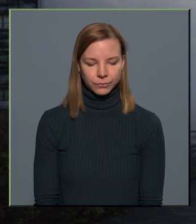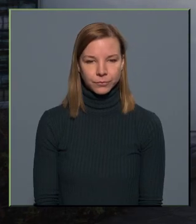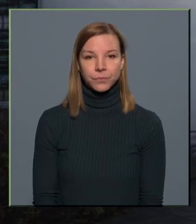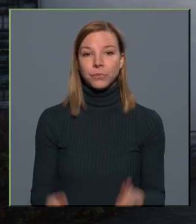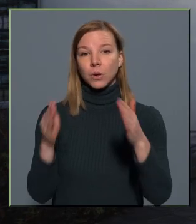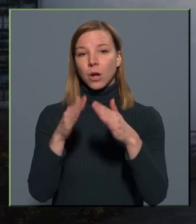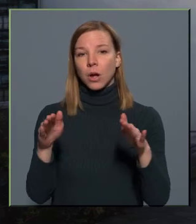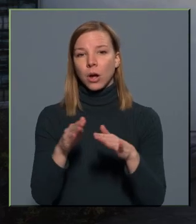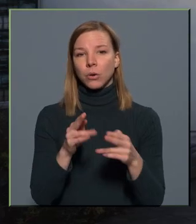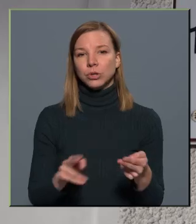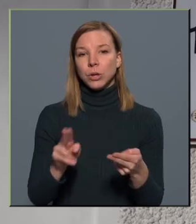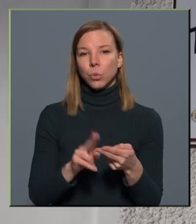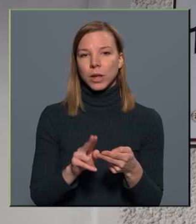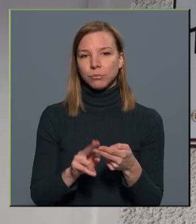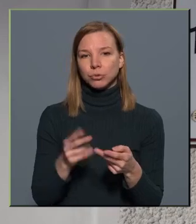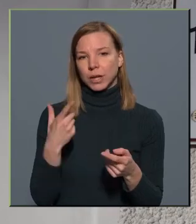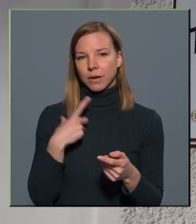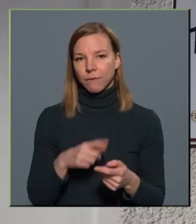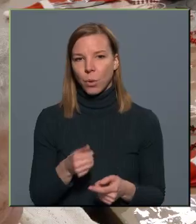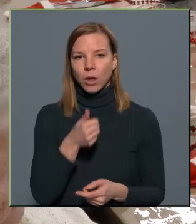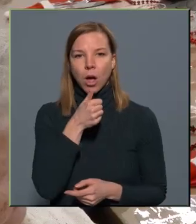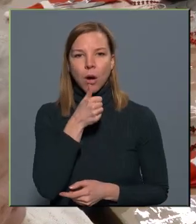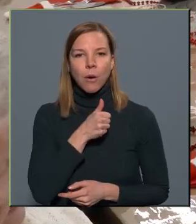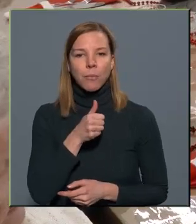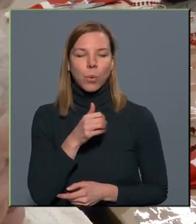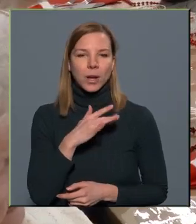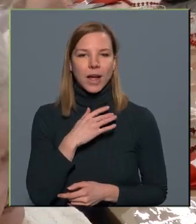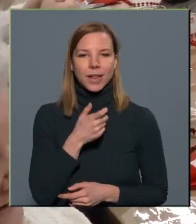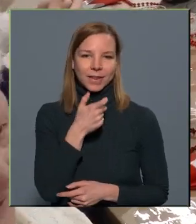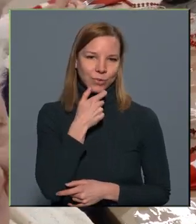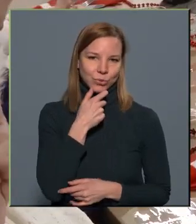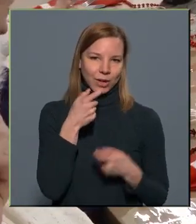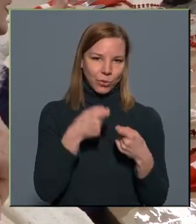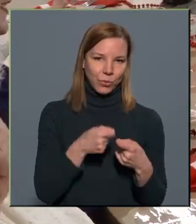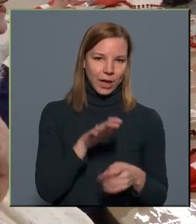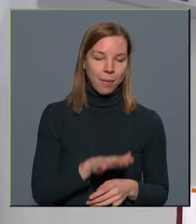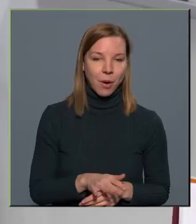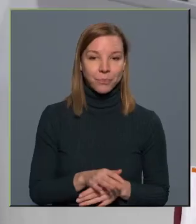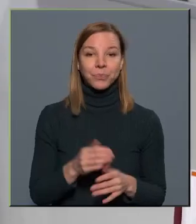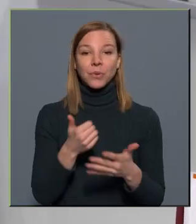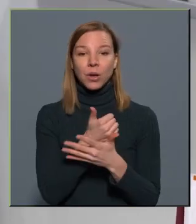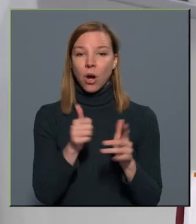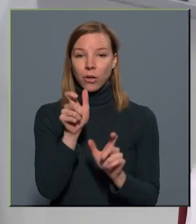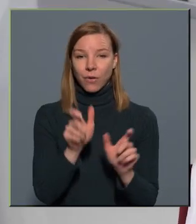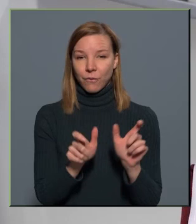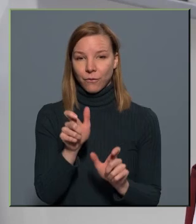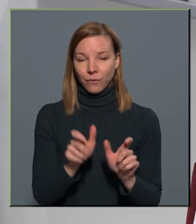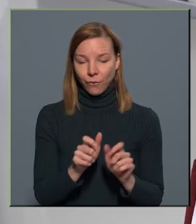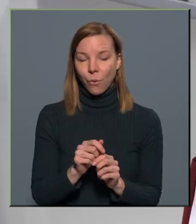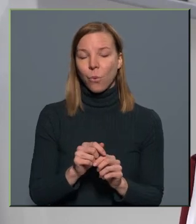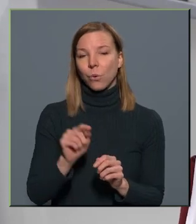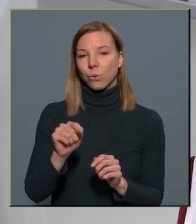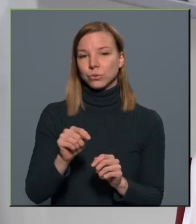Karácsonyi ünnepséget tartottak a Pongrácz Idősek Klubjában. Az idős klub 60 fős, rendszeresen több mint 40-en járnak.